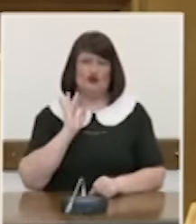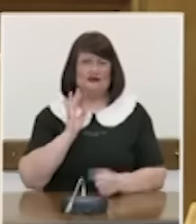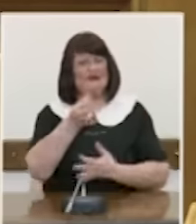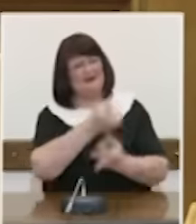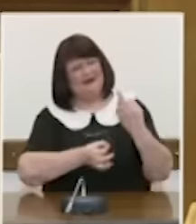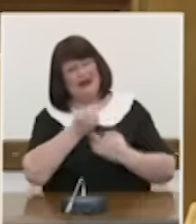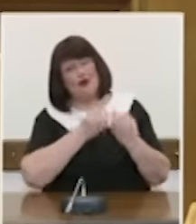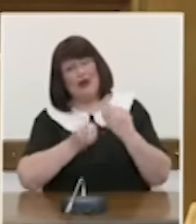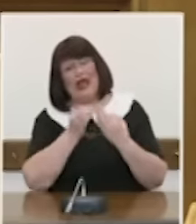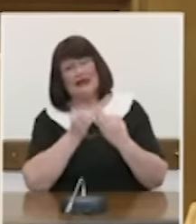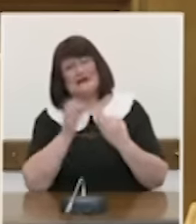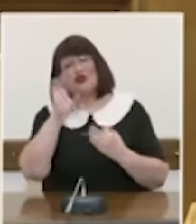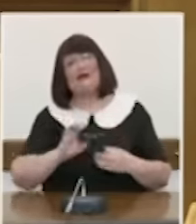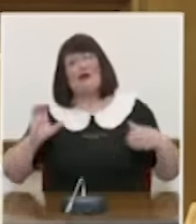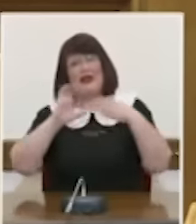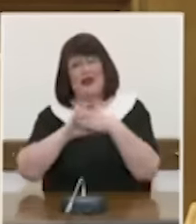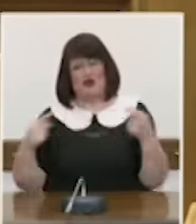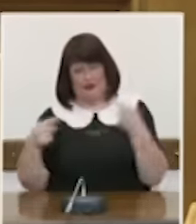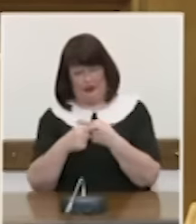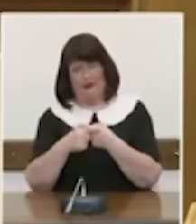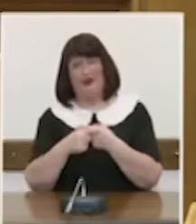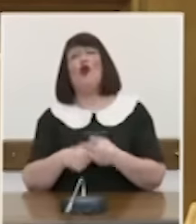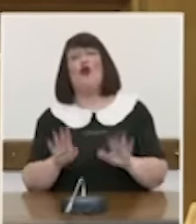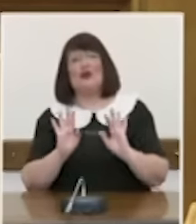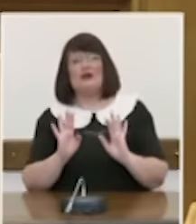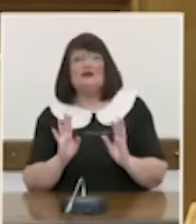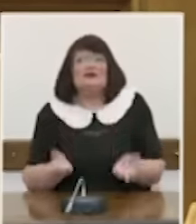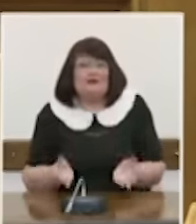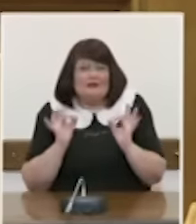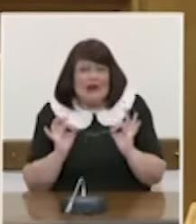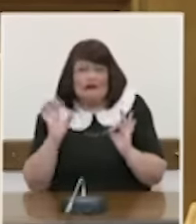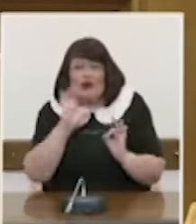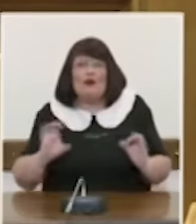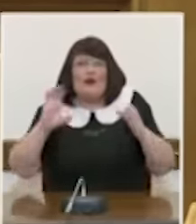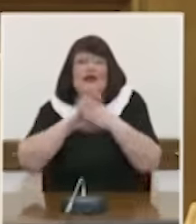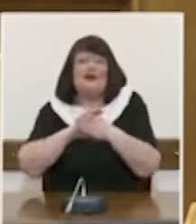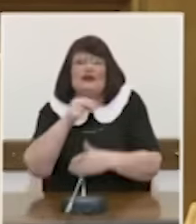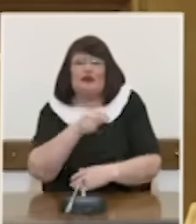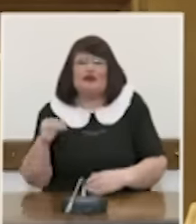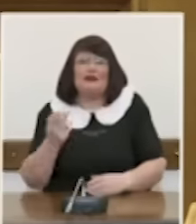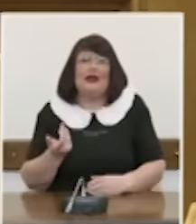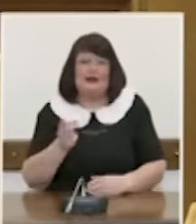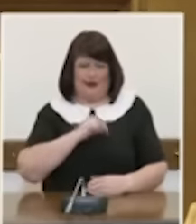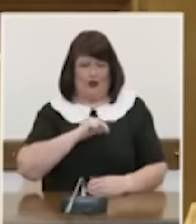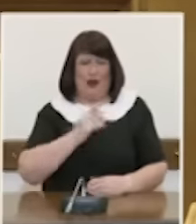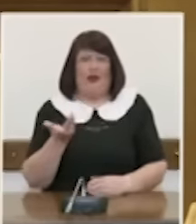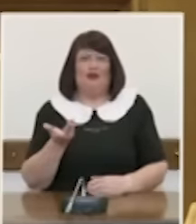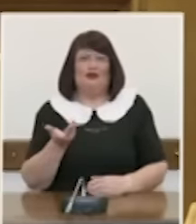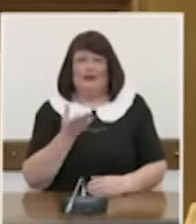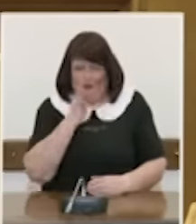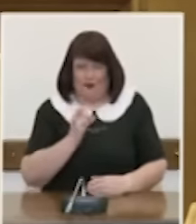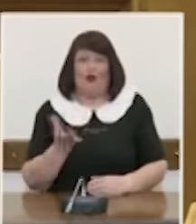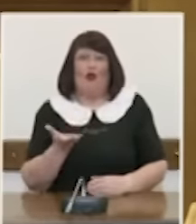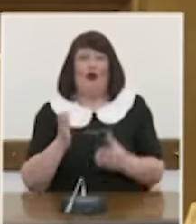σε αυτό η Ευρωπαϊκή Ένωση? Μα αυτό ακριβώς είναι η Ευρωπαϊκή Ένωση και γι' αυτό υπάρχει. Μια ένωση,